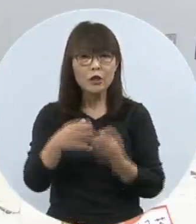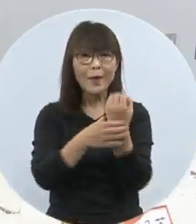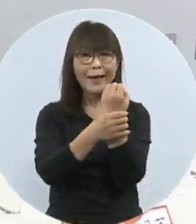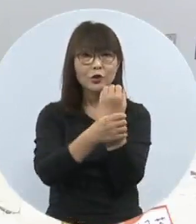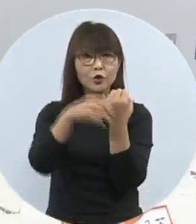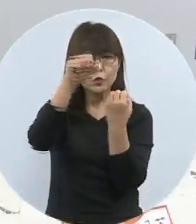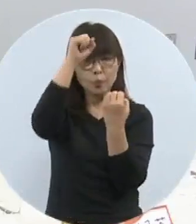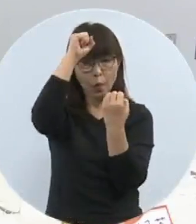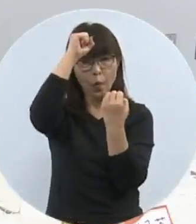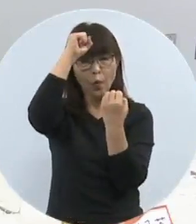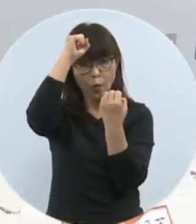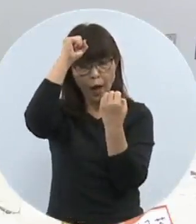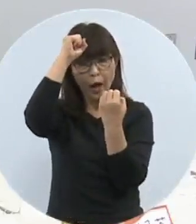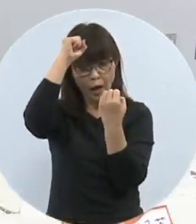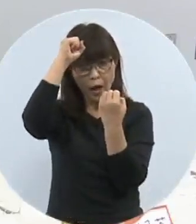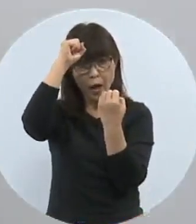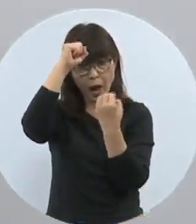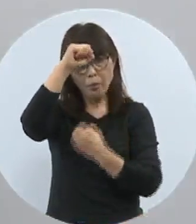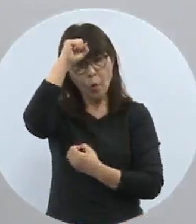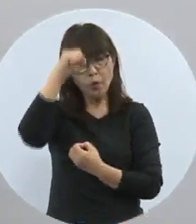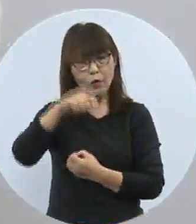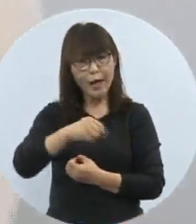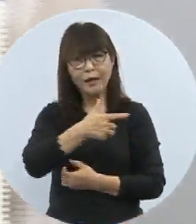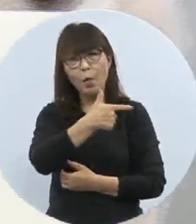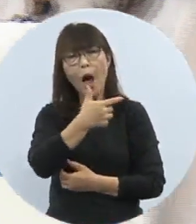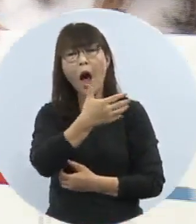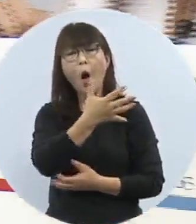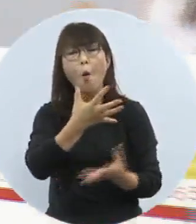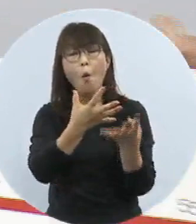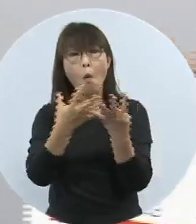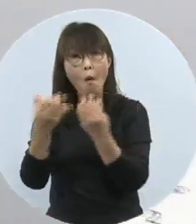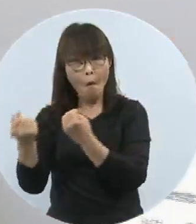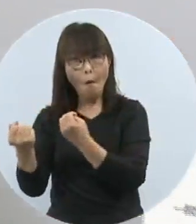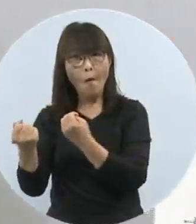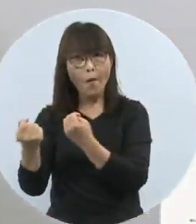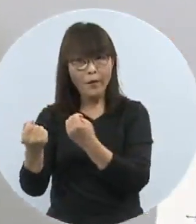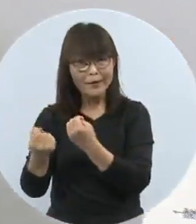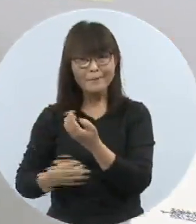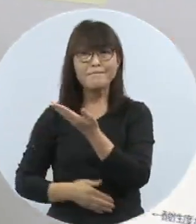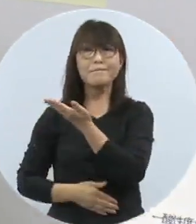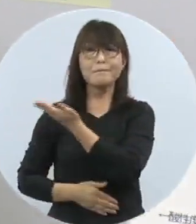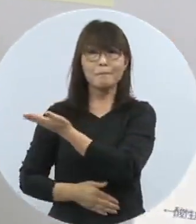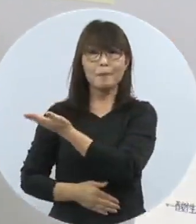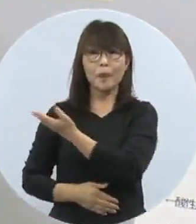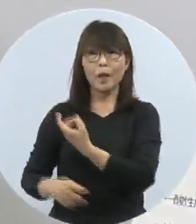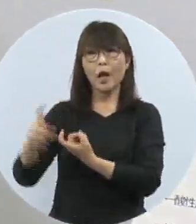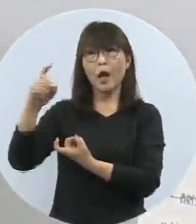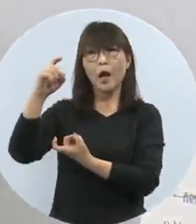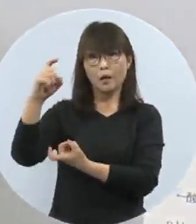中の病気では一番多いんですけれども、はい、三色歯といったあの病気もある